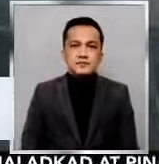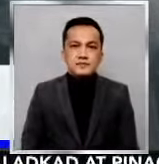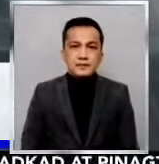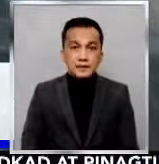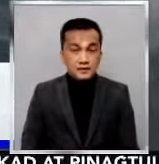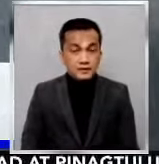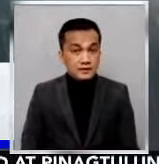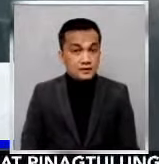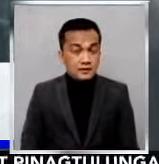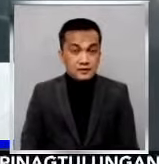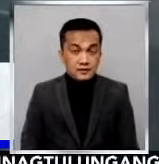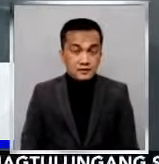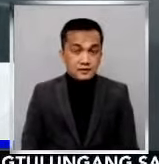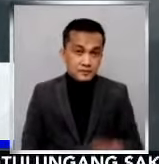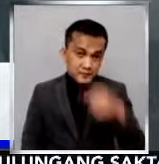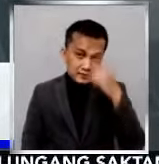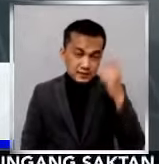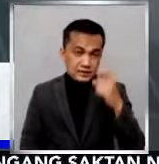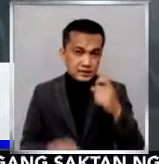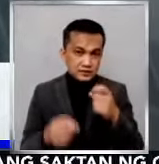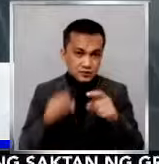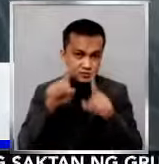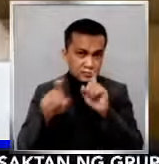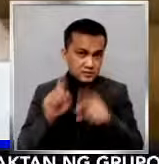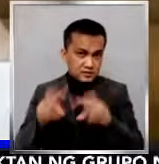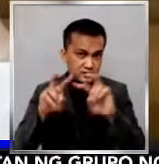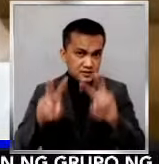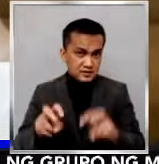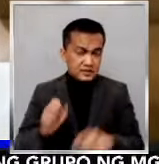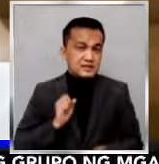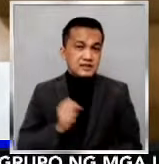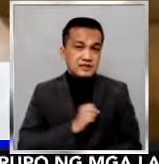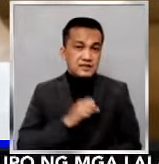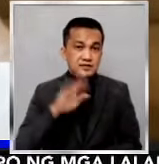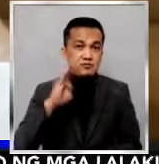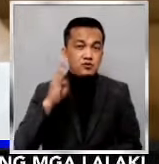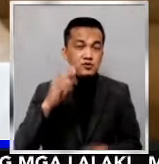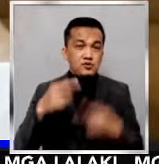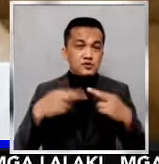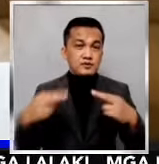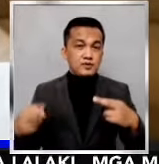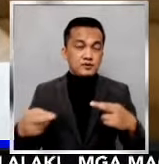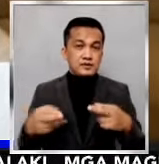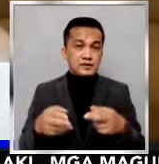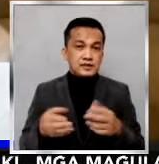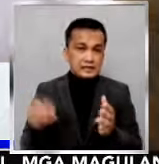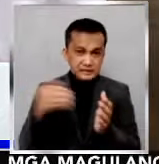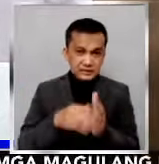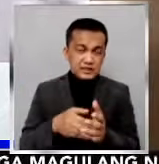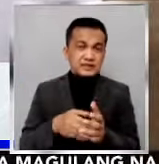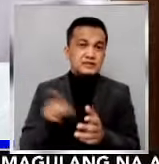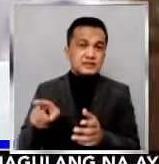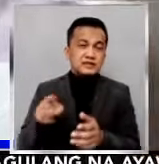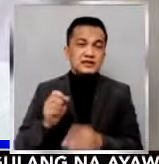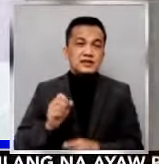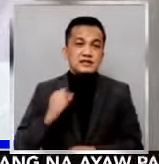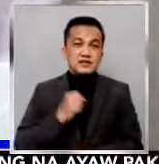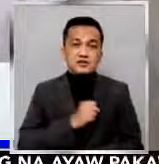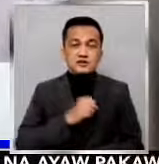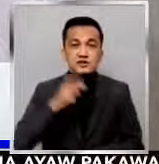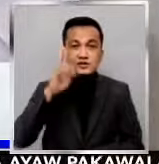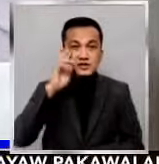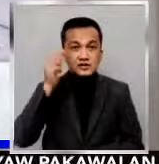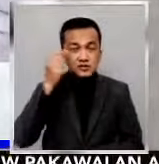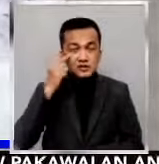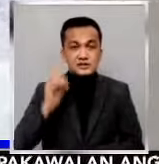Dahil sa nauungkat sa imbestigasyon ng Senate Blue Ribbon Committee, inulit ni Senator Richard Gordon, chairman ng komite, tingin niya nagpapanik na